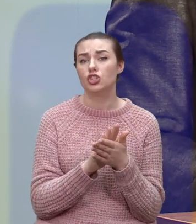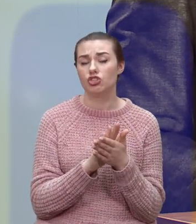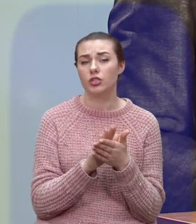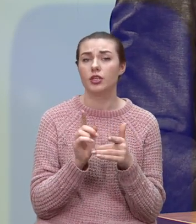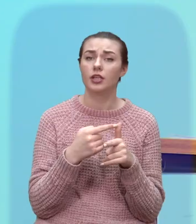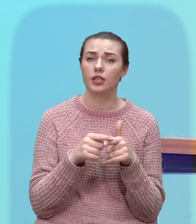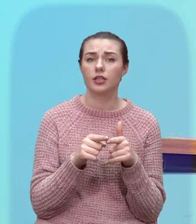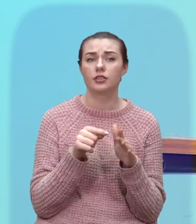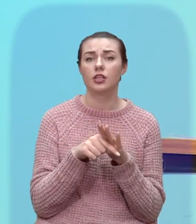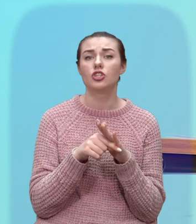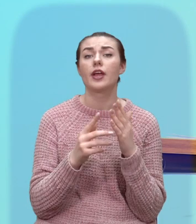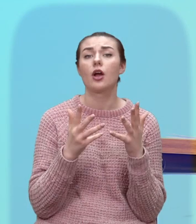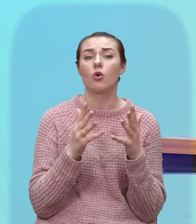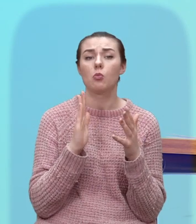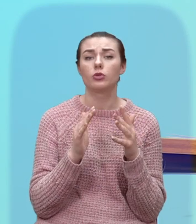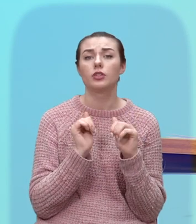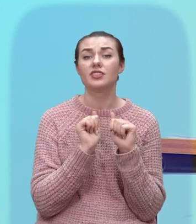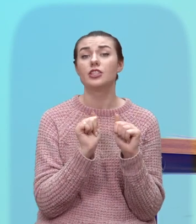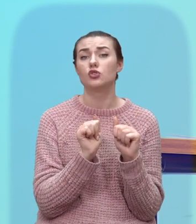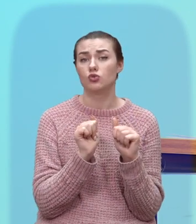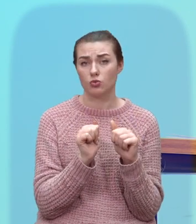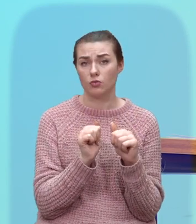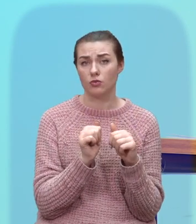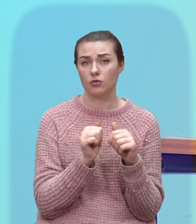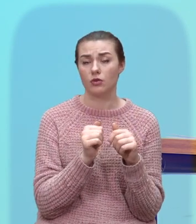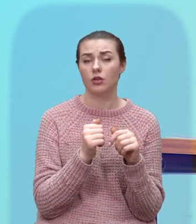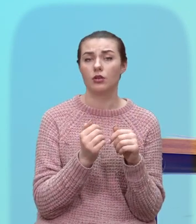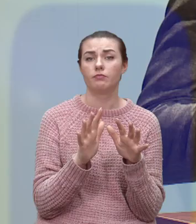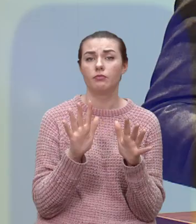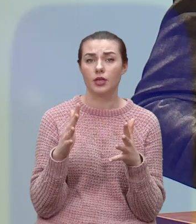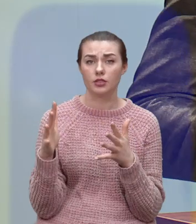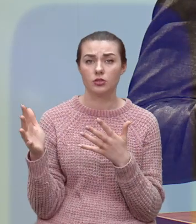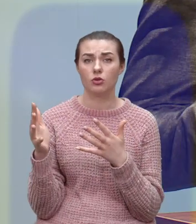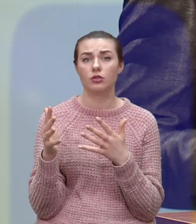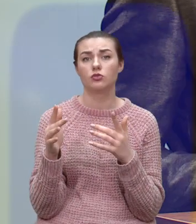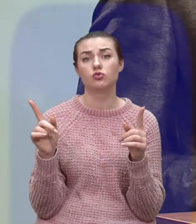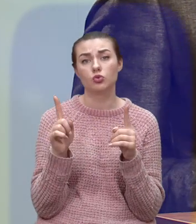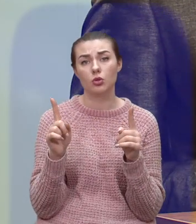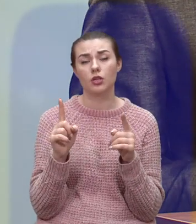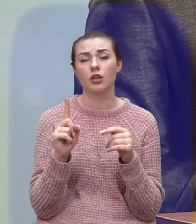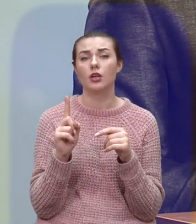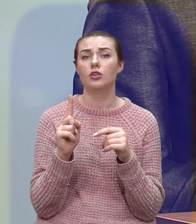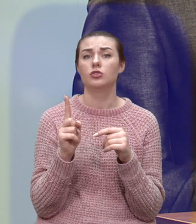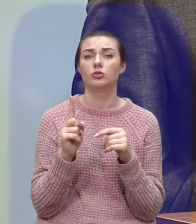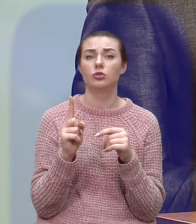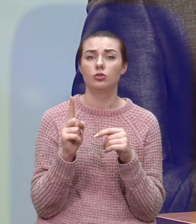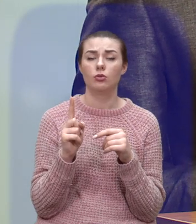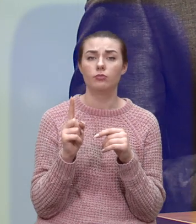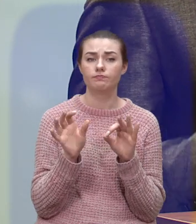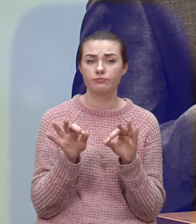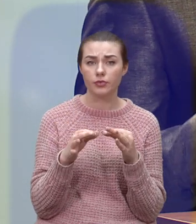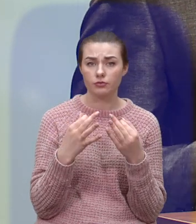или буквальное значение она будет оправдана то есть произойдет нечто что